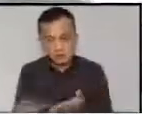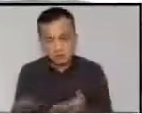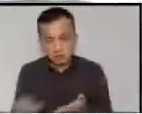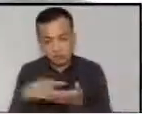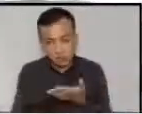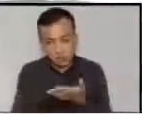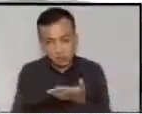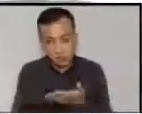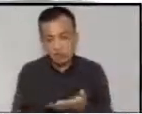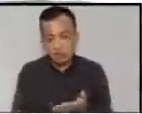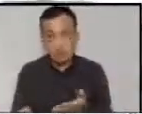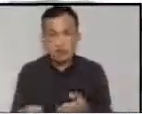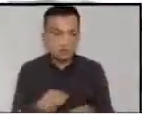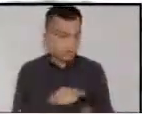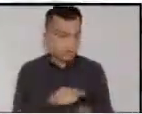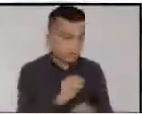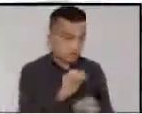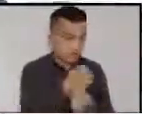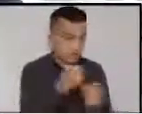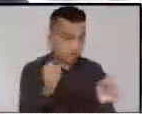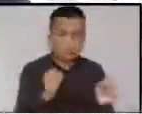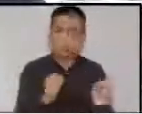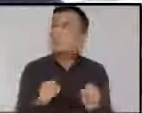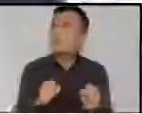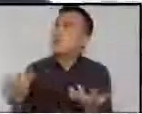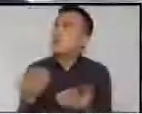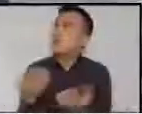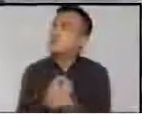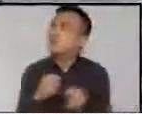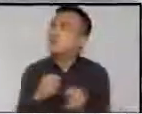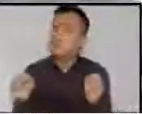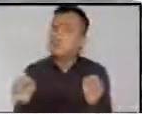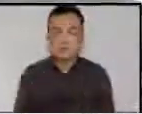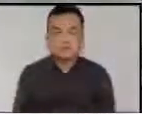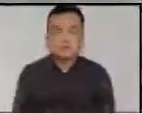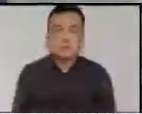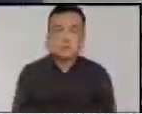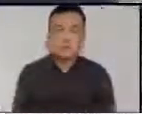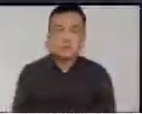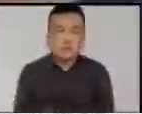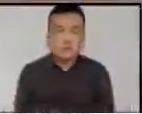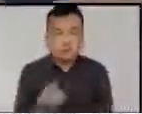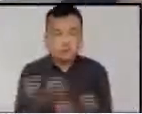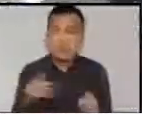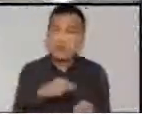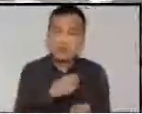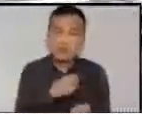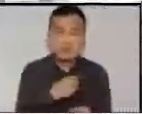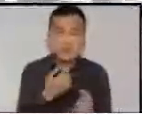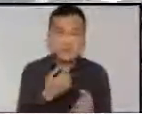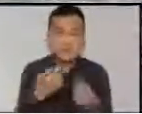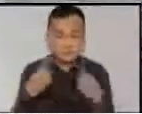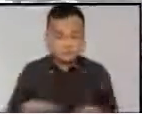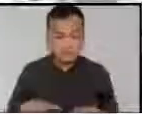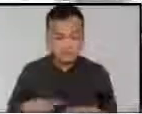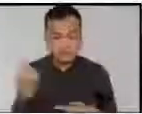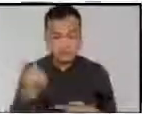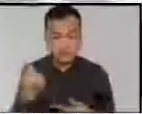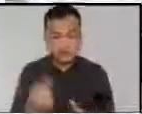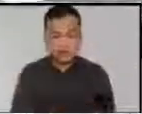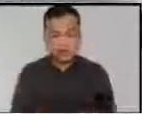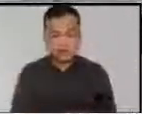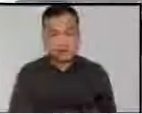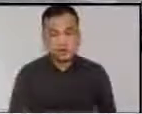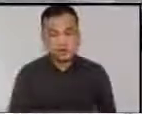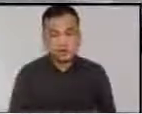Yun lang. Maraming salamat po, Nay. At mag-ingat po kayo. Okay. Si Nanay Arlene Bolanti Dayan, isa sa mga